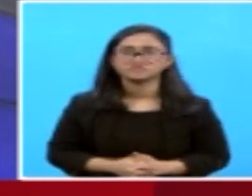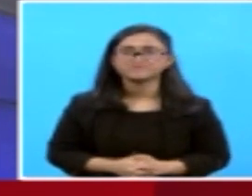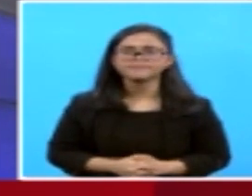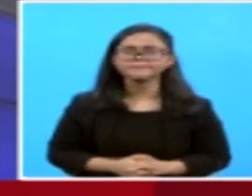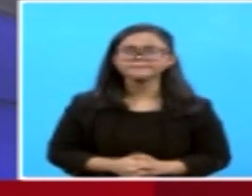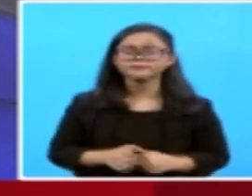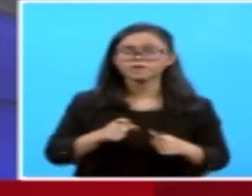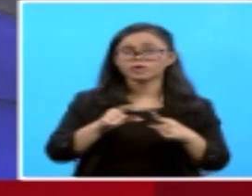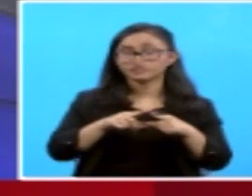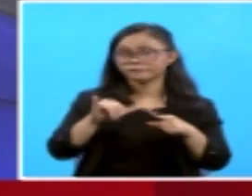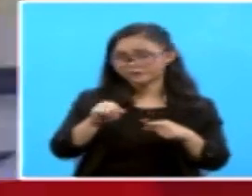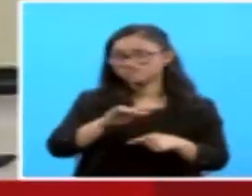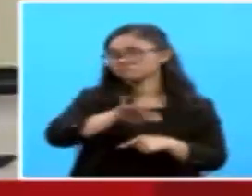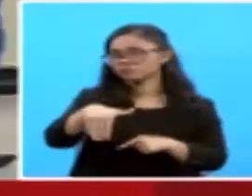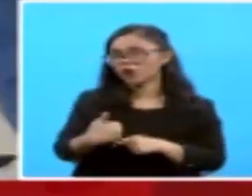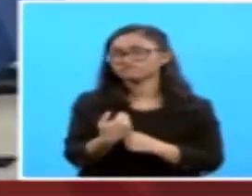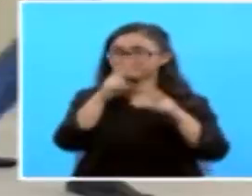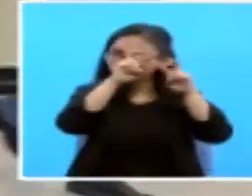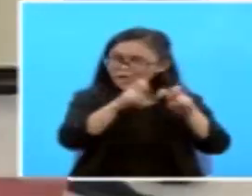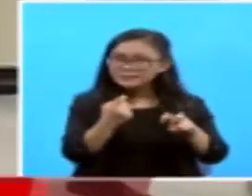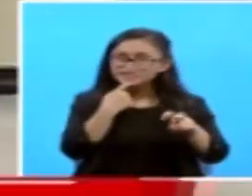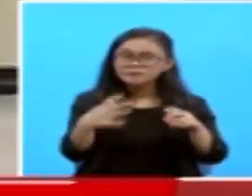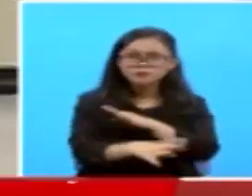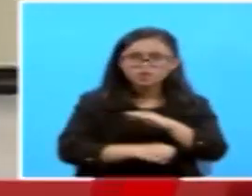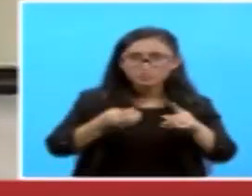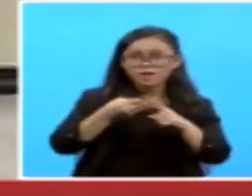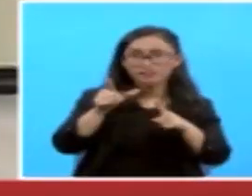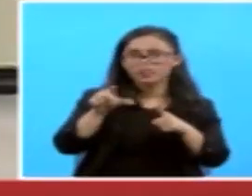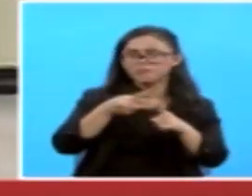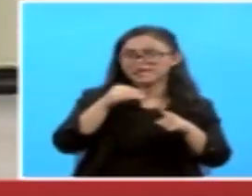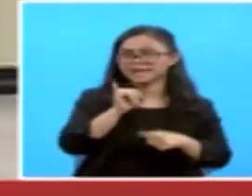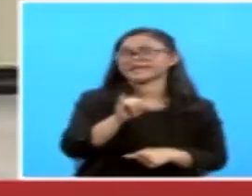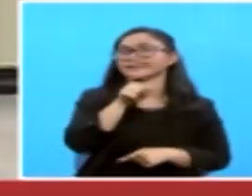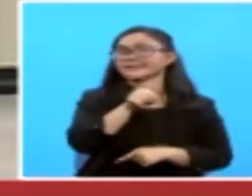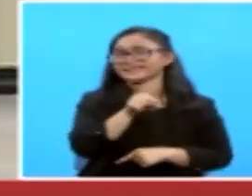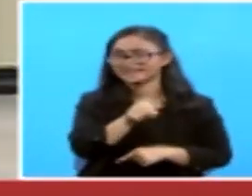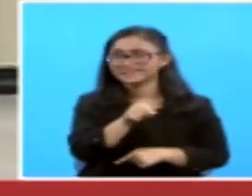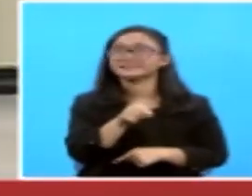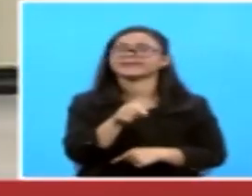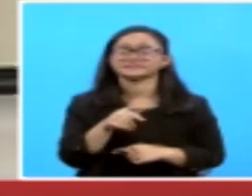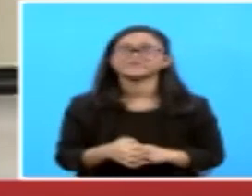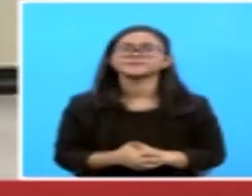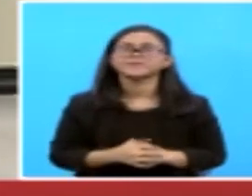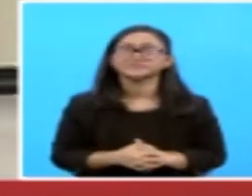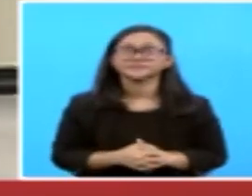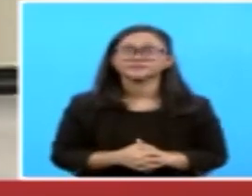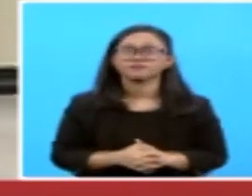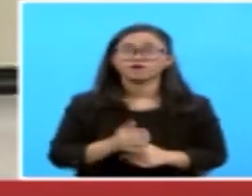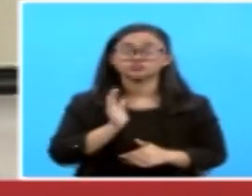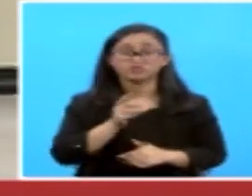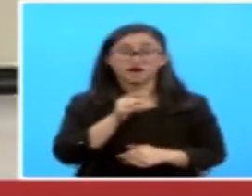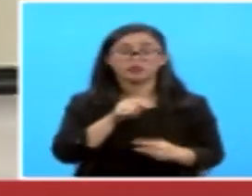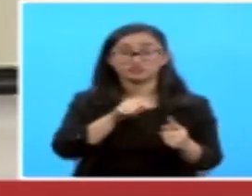Ya, Davi, Lovi, dan pemirsa, penyidikan kasus dugaan korupsi bantuan likuiditas Bank Indonesia atau BLBI yang